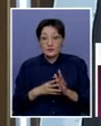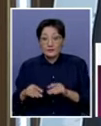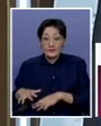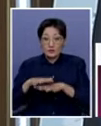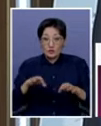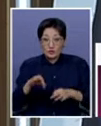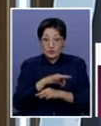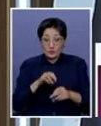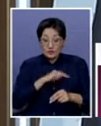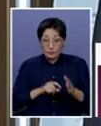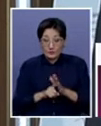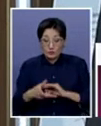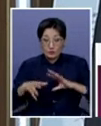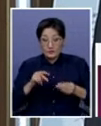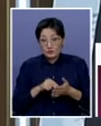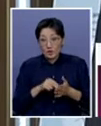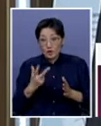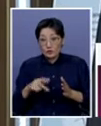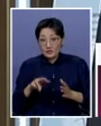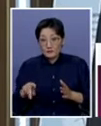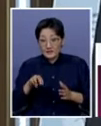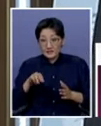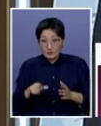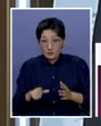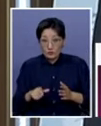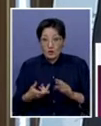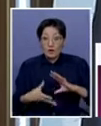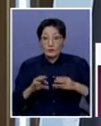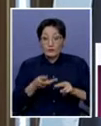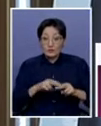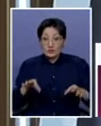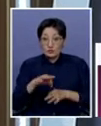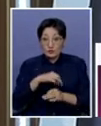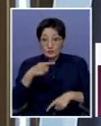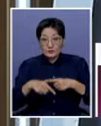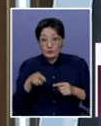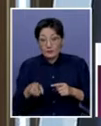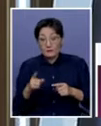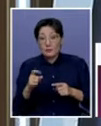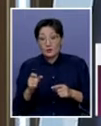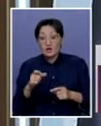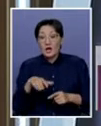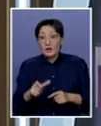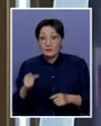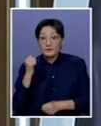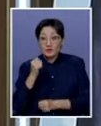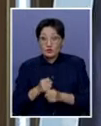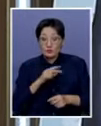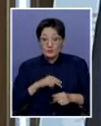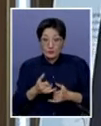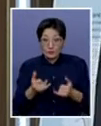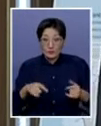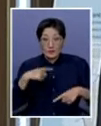жобаны іске қостық. Барлығының жалпы құны 30 миллиардқа жуықтайды. Нәтижесінде осы жобалар арқылы 1100 адамды жұмыспен қамтыдық. Ал келер жылы